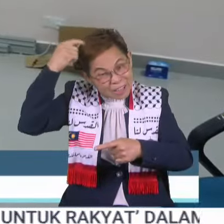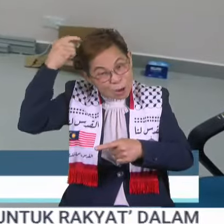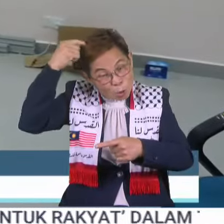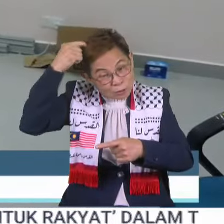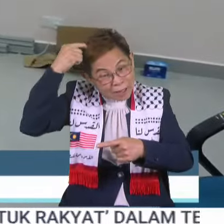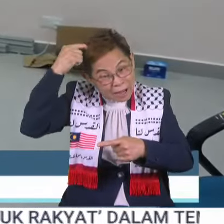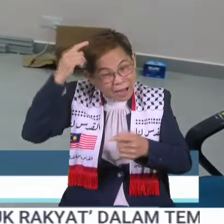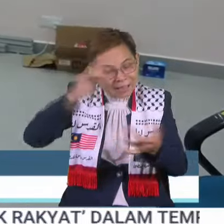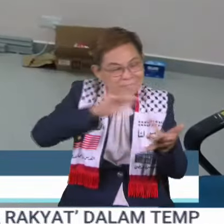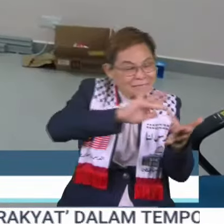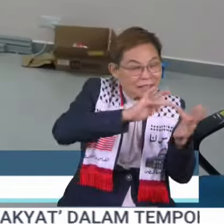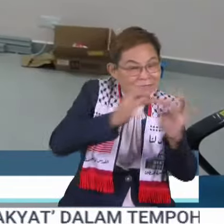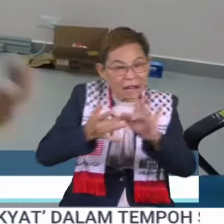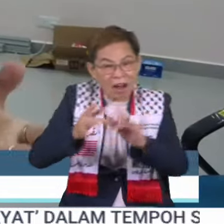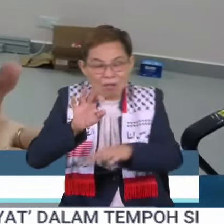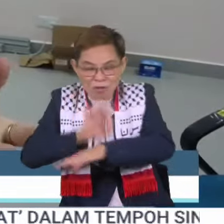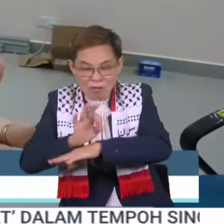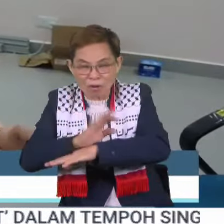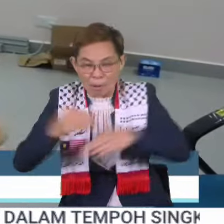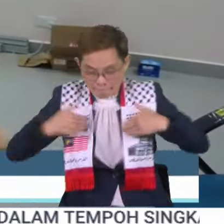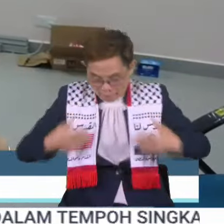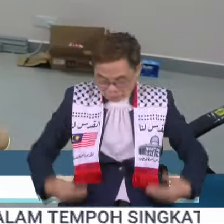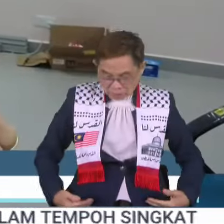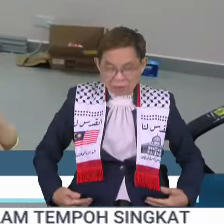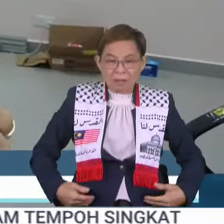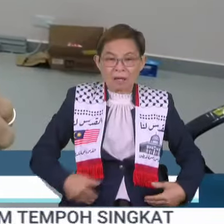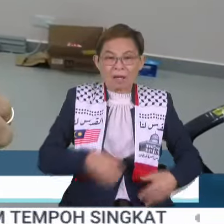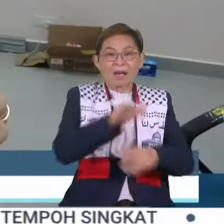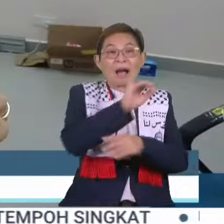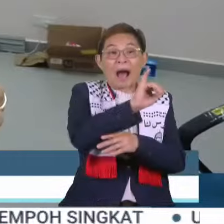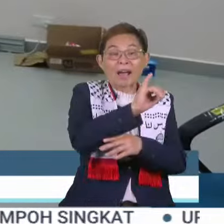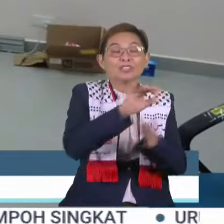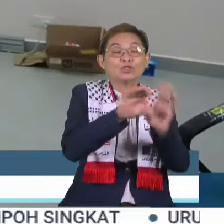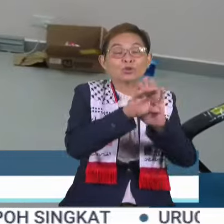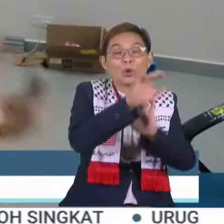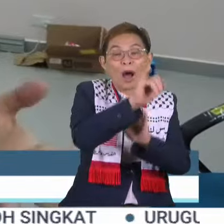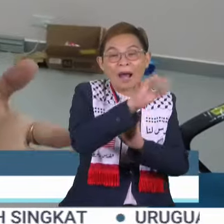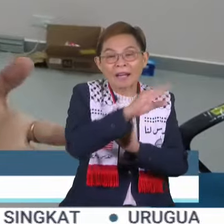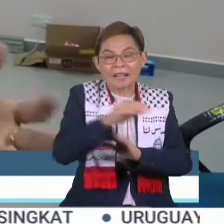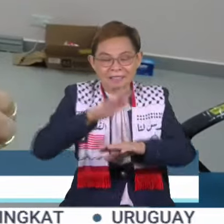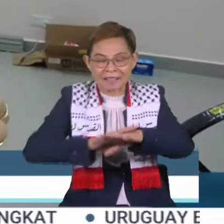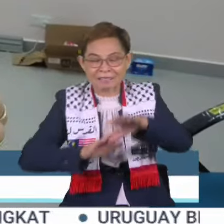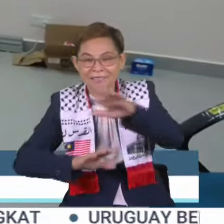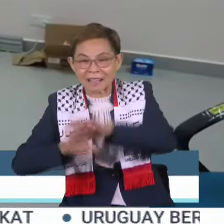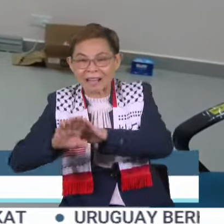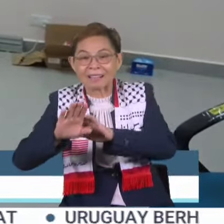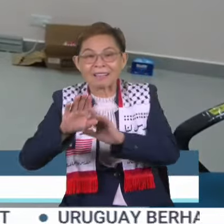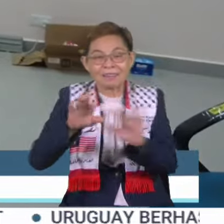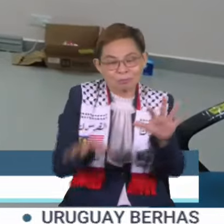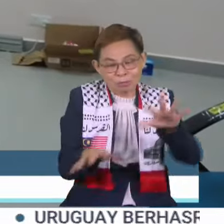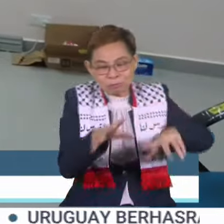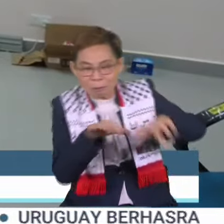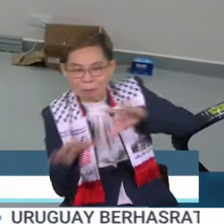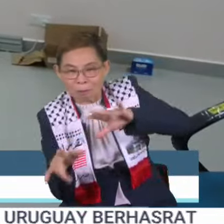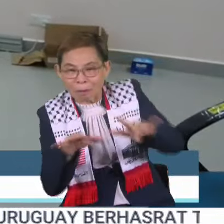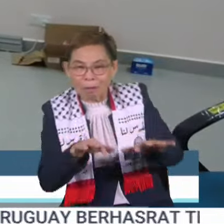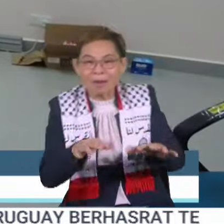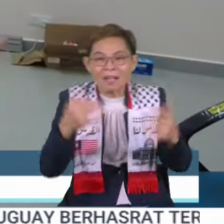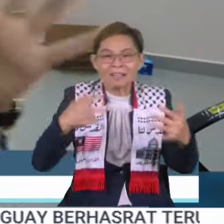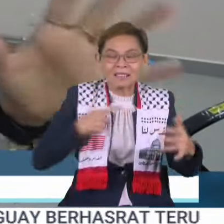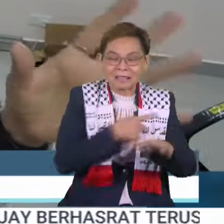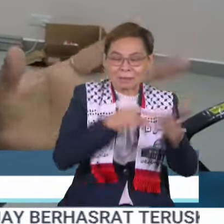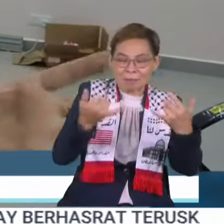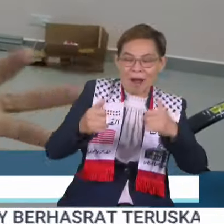function, okey, the physical function, contohnya eye dan hand movement and everything kan. Sebab sebenarnya kalau kita main